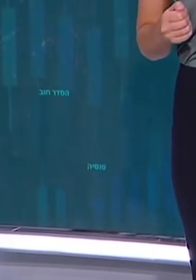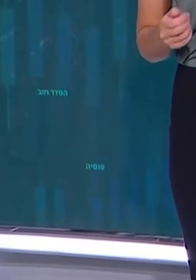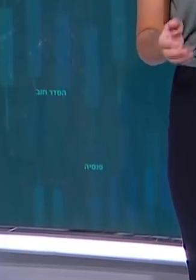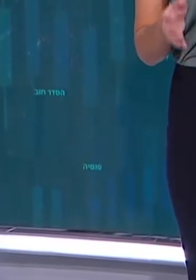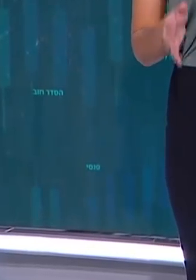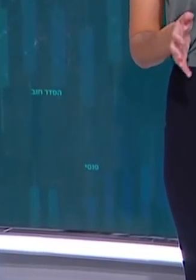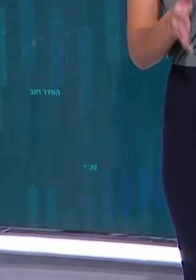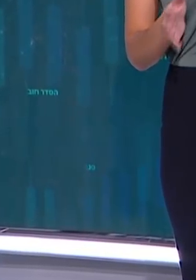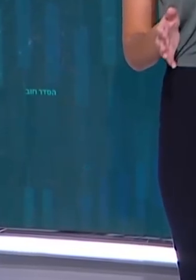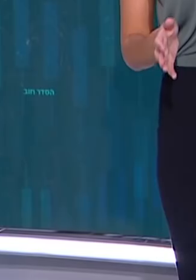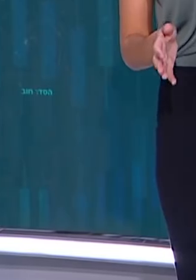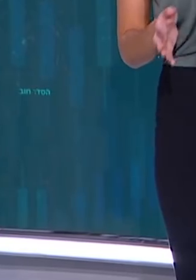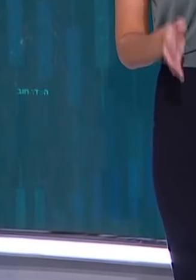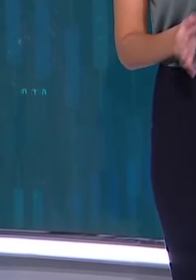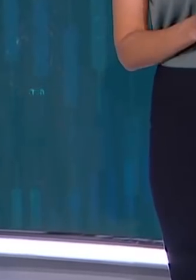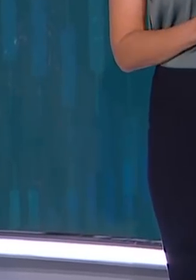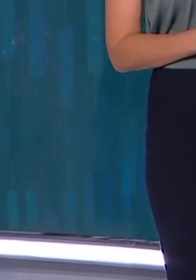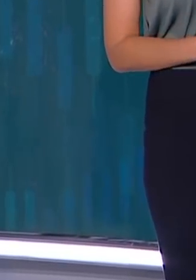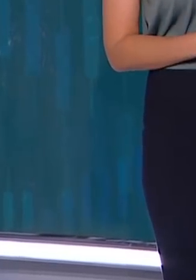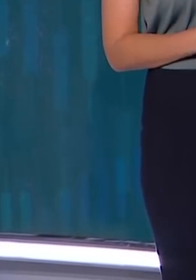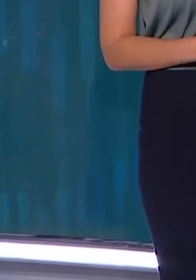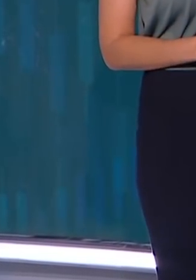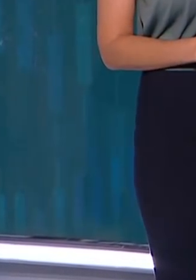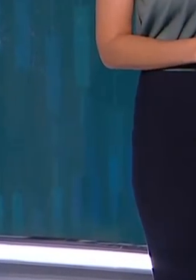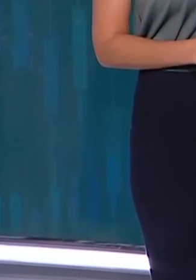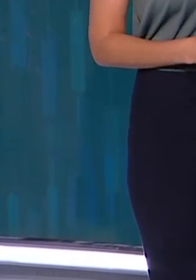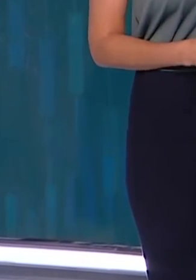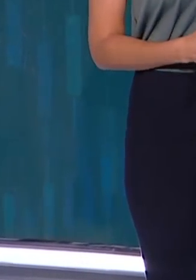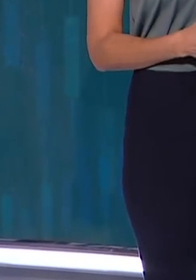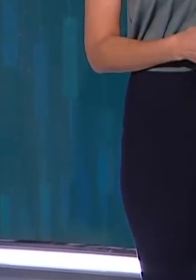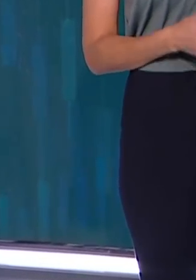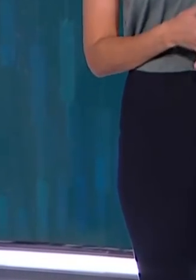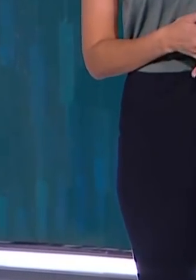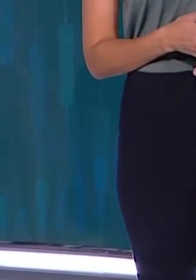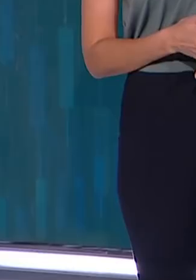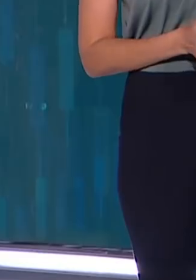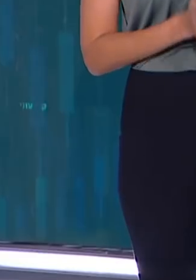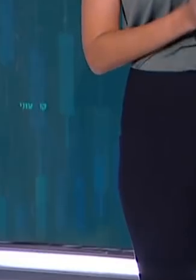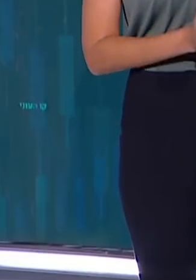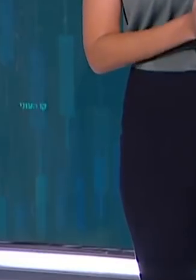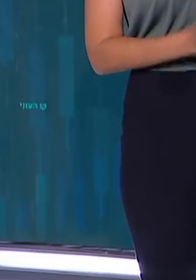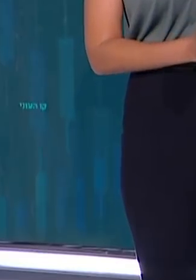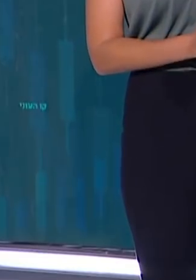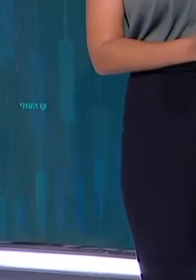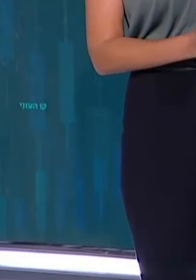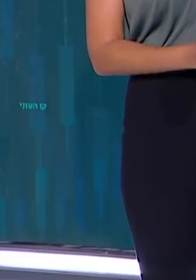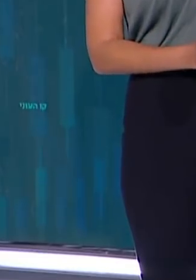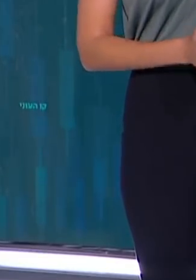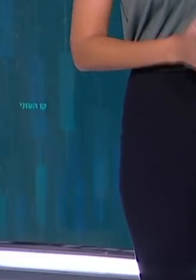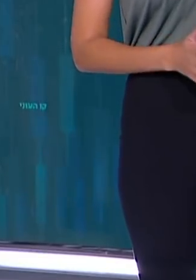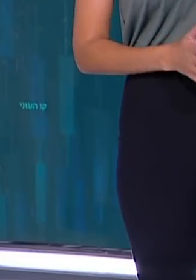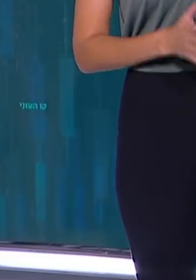החודשים האחרונים, הן בקטנה, העליות הגדולות יותר עוד לפנינו. הוא אומר את הדברים האלה הערב, כשלפי קווי היסוד של